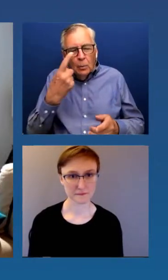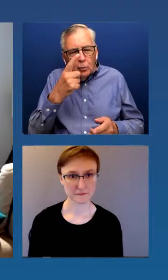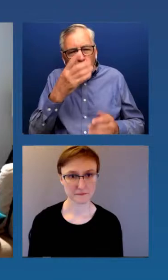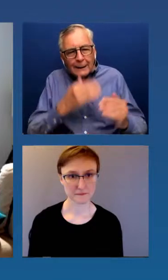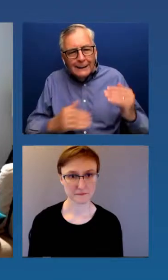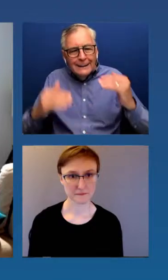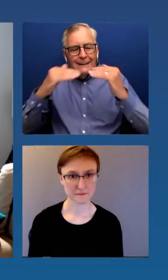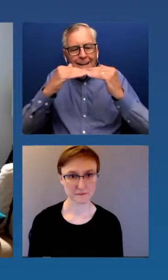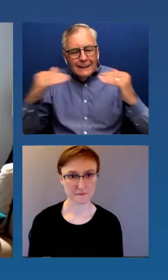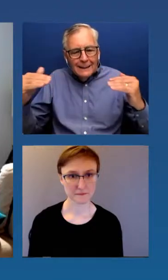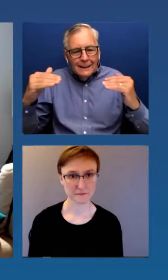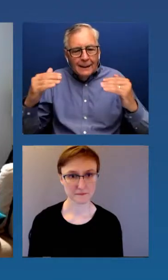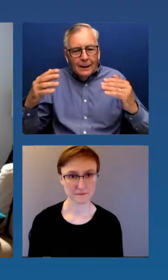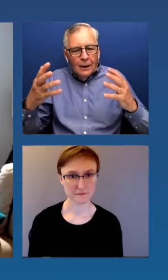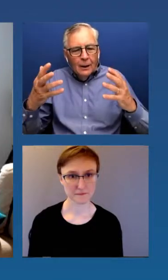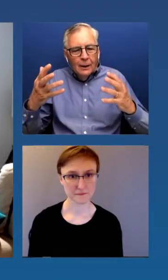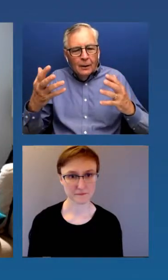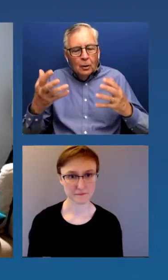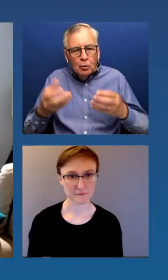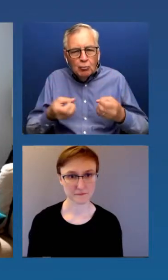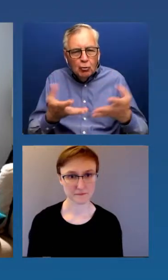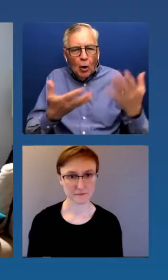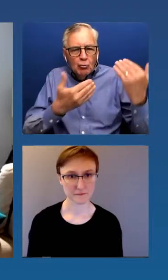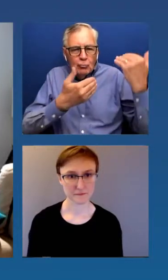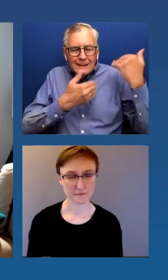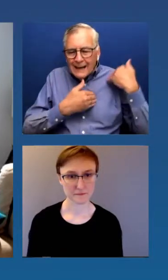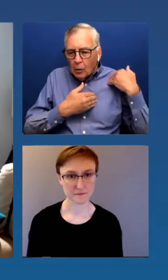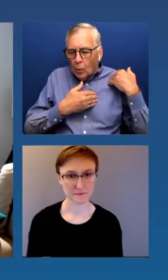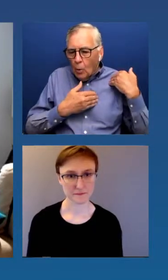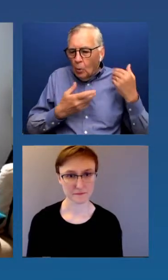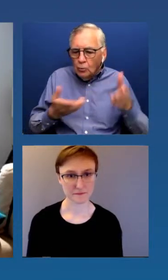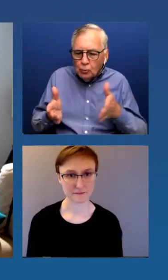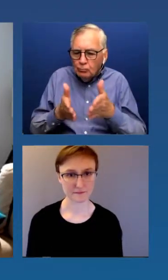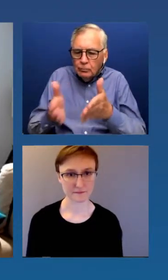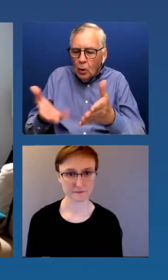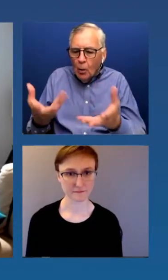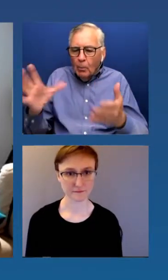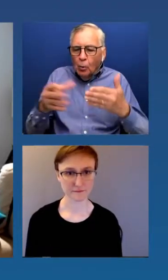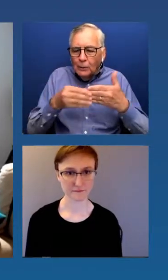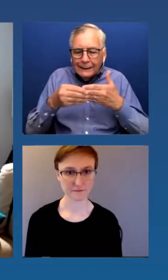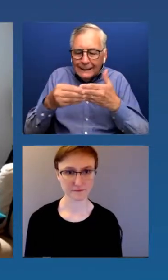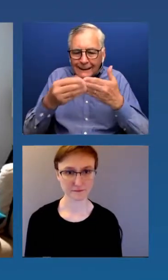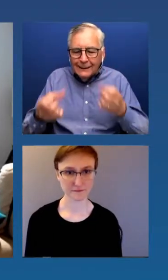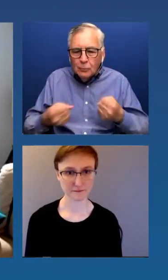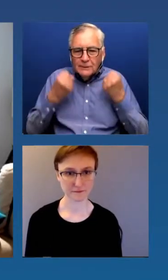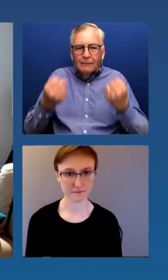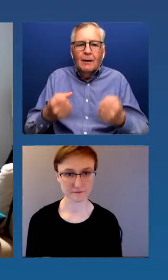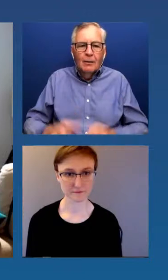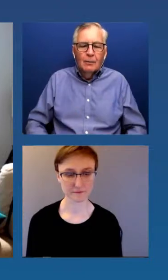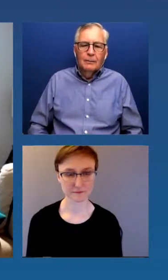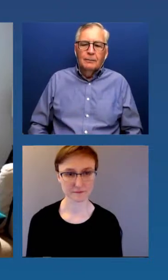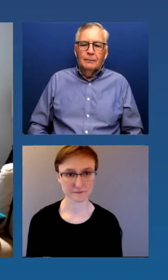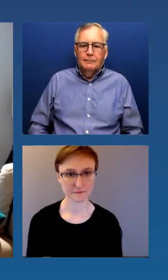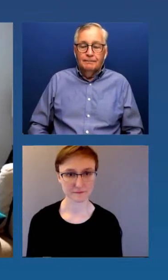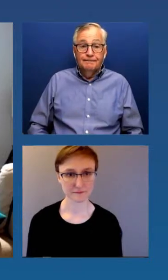des rôles de direction pour guider nos efforts.